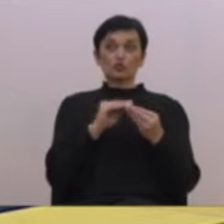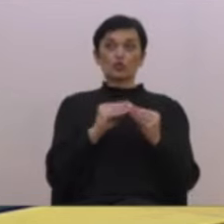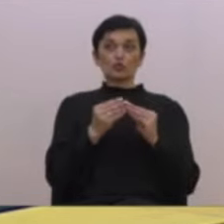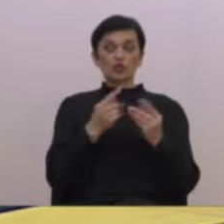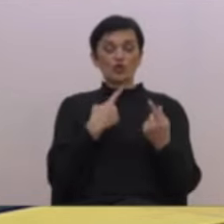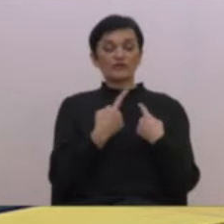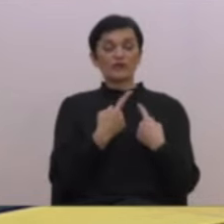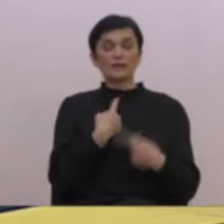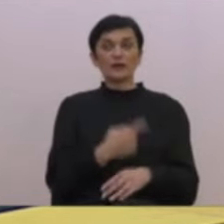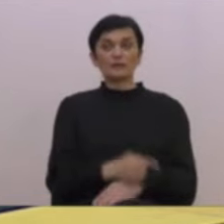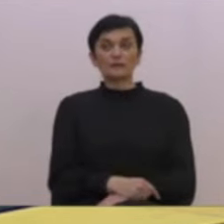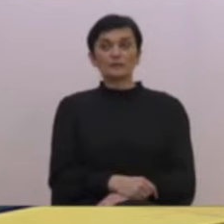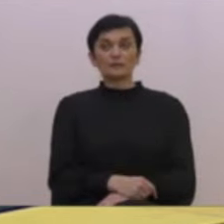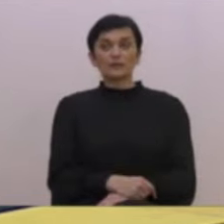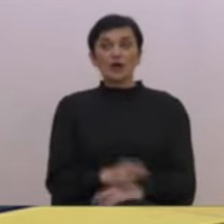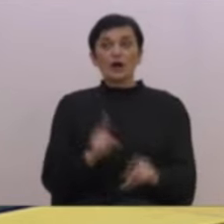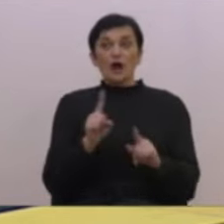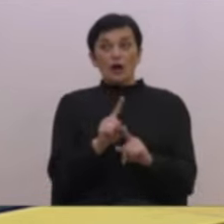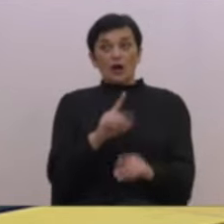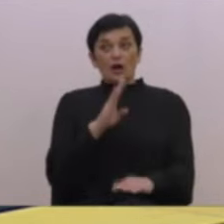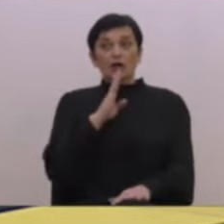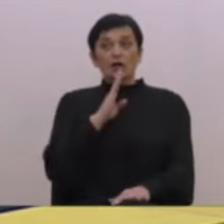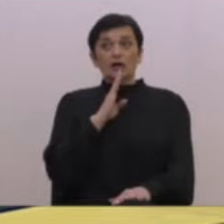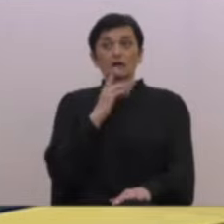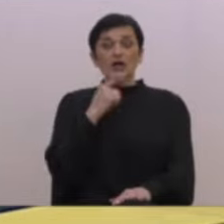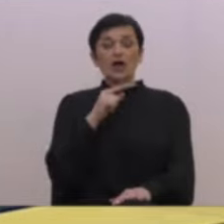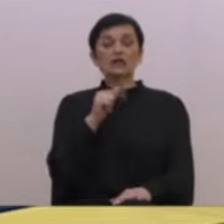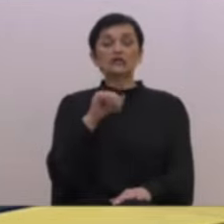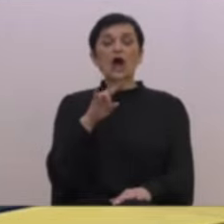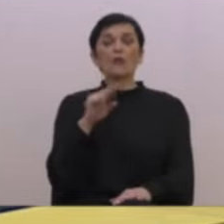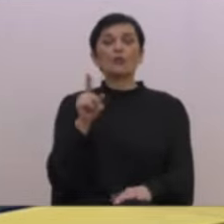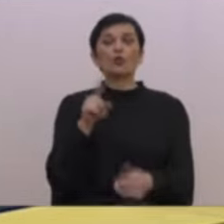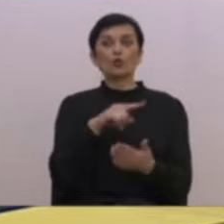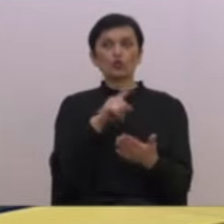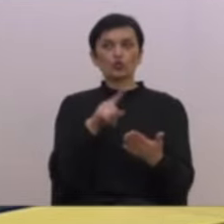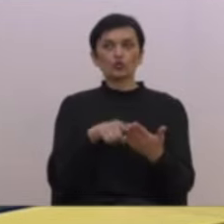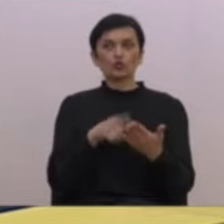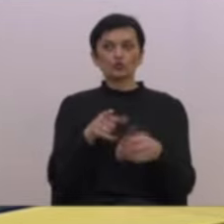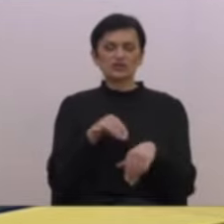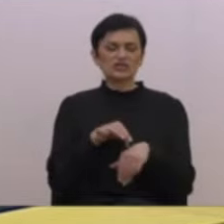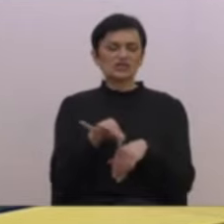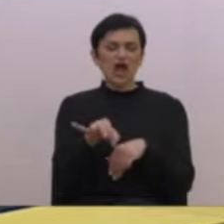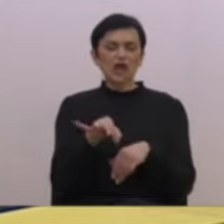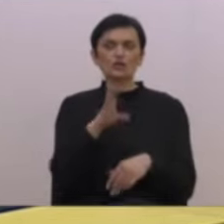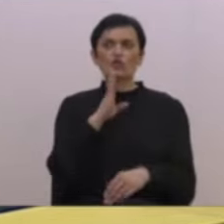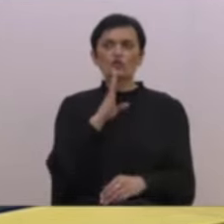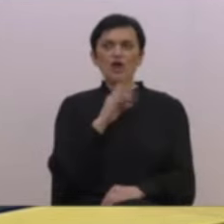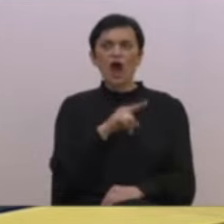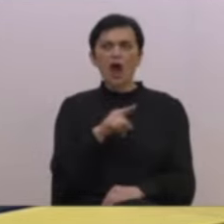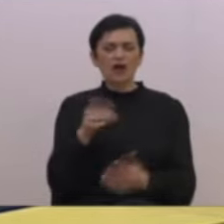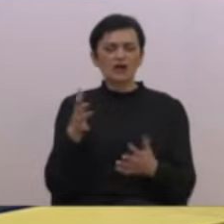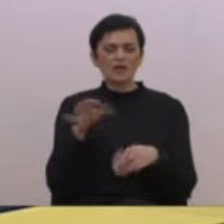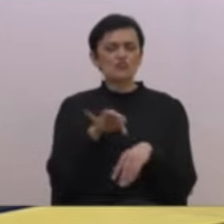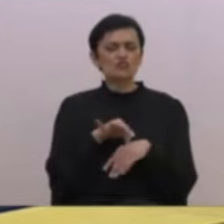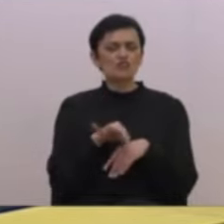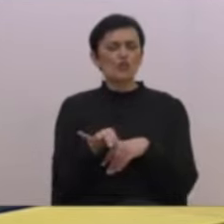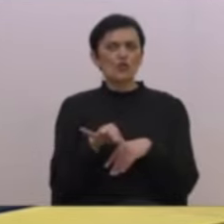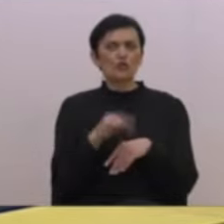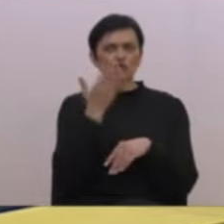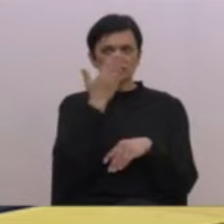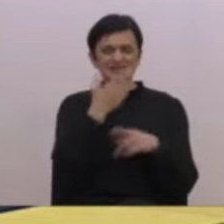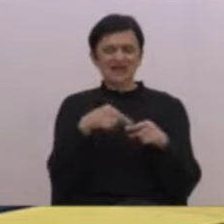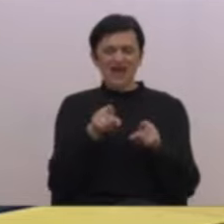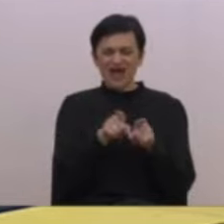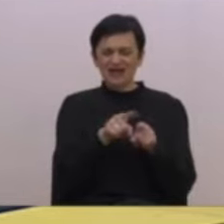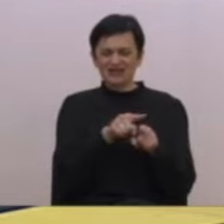პრობლემებზე ვილაპარაკოთ. ასევე ქალბატონ თავნამ კითხა რომ აიო ზალადობენო ქალებზე და რაღაცა და მოზალადეების საზოგადოებოთ, რაღაც